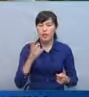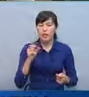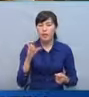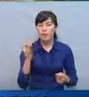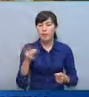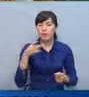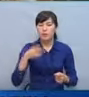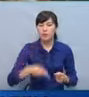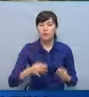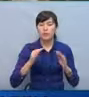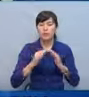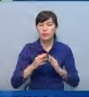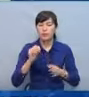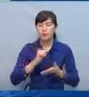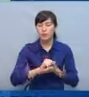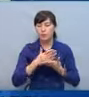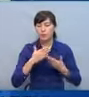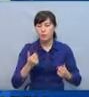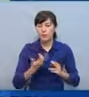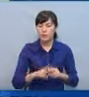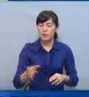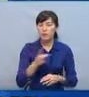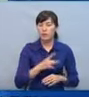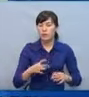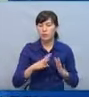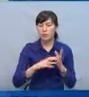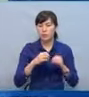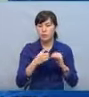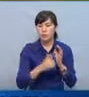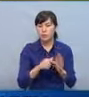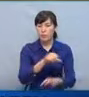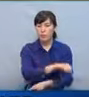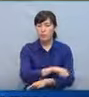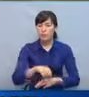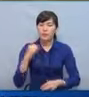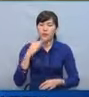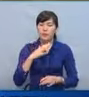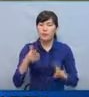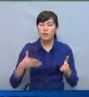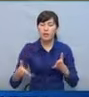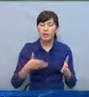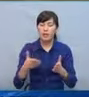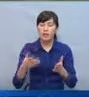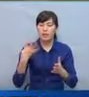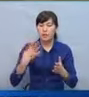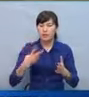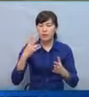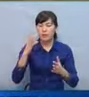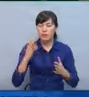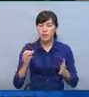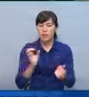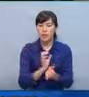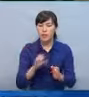2000-нан астам үйдің төл құжаты жоқ. Осы аудандағы 915 көшенің тең жартысы ғана асфальт жол, 42% тас